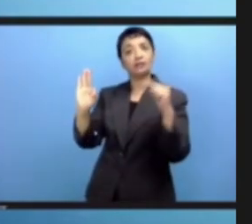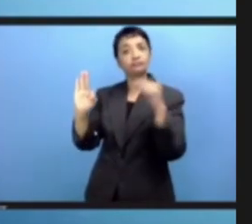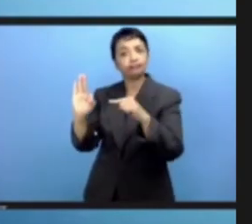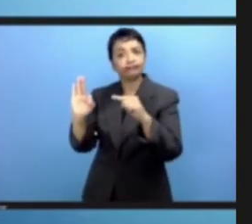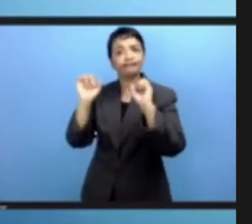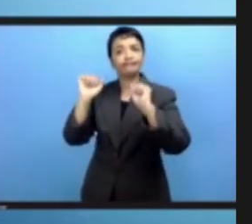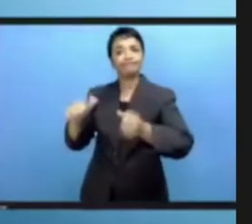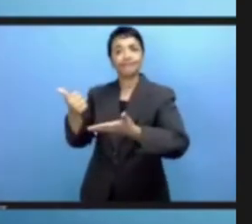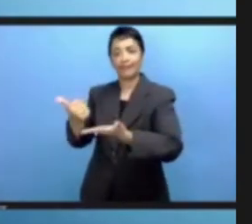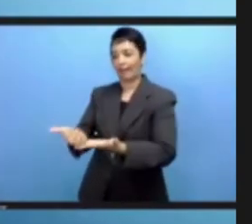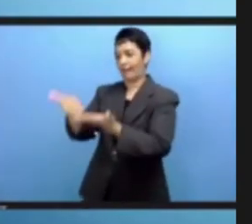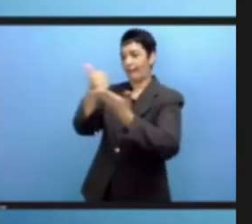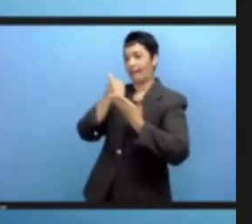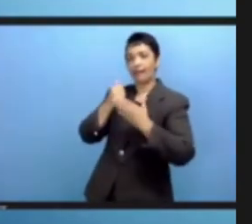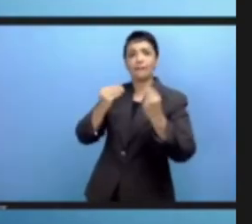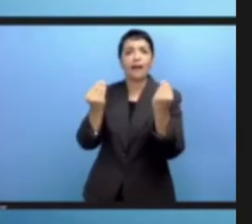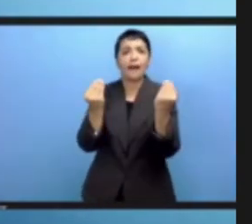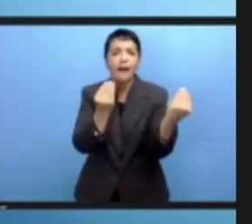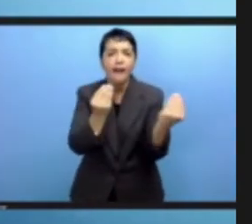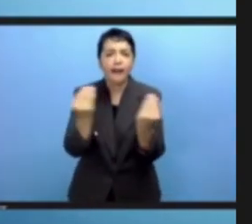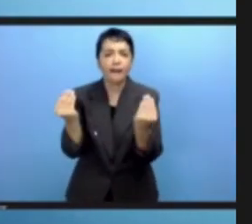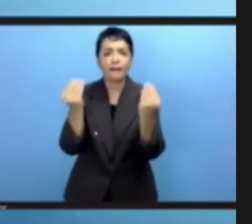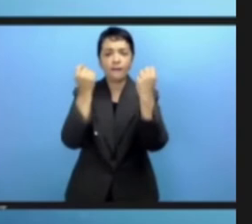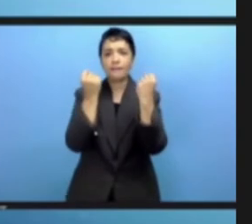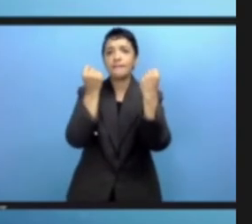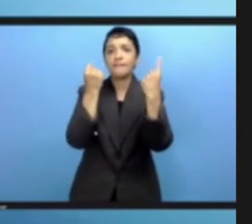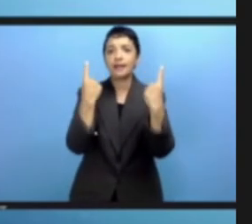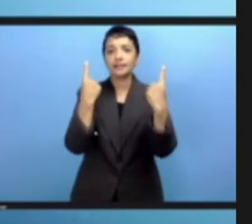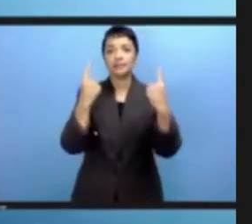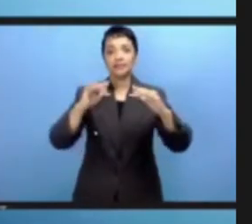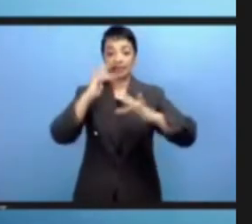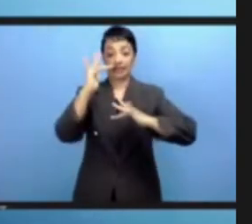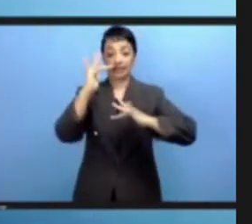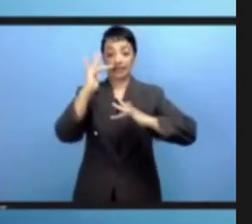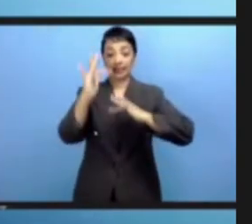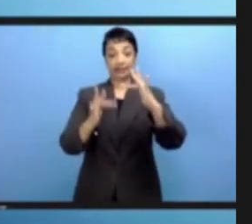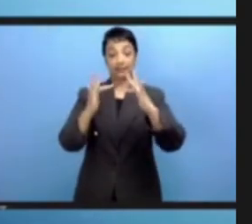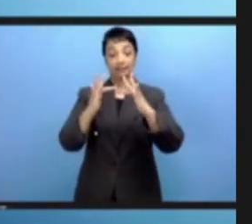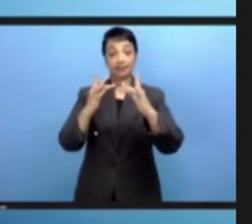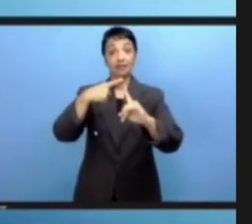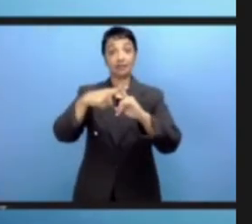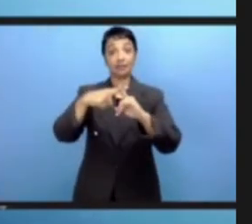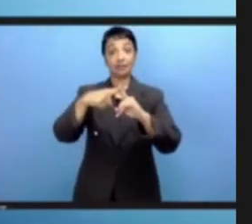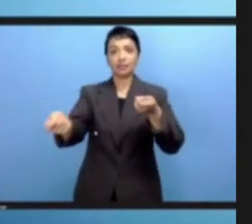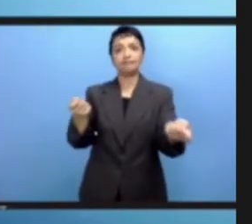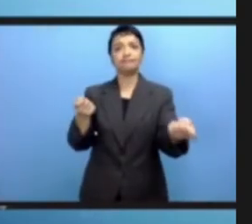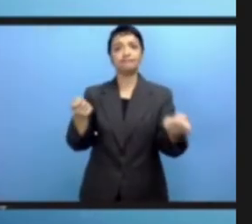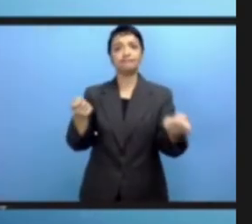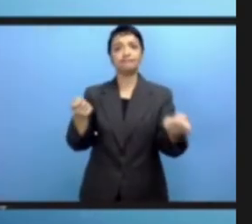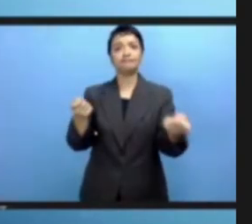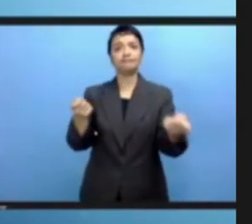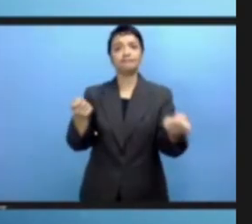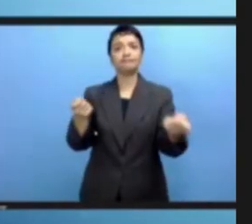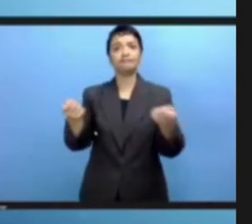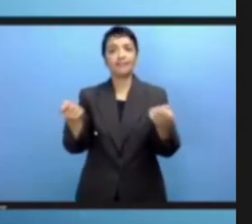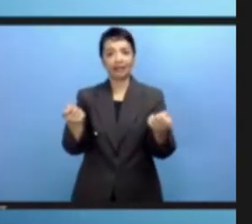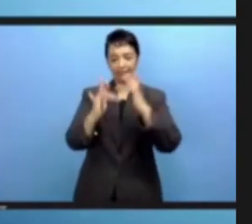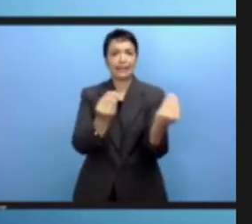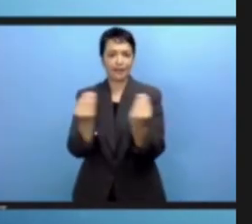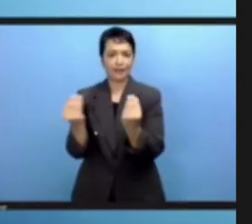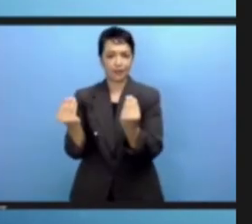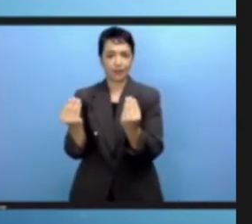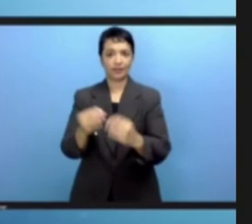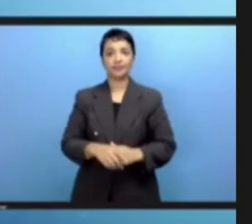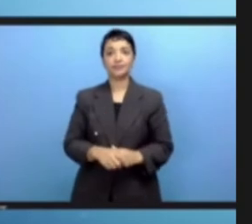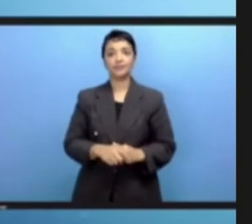nécessitent des rencontres telles que le FGI qui nous permettent de parvenir à une